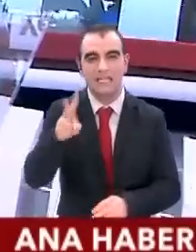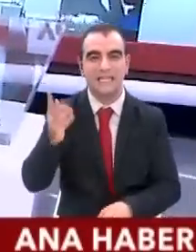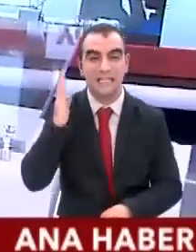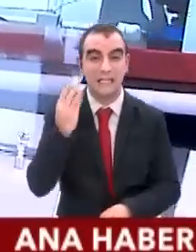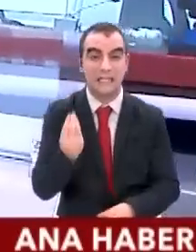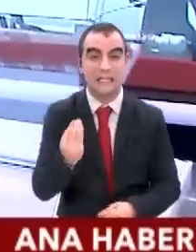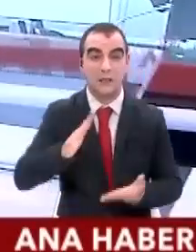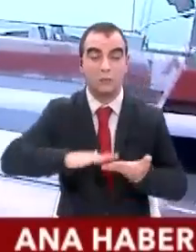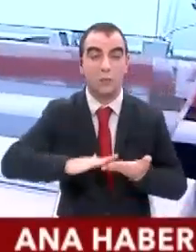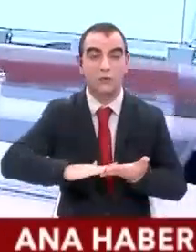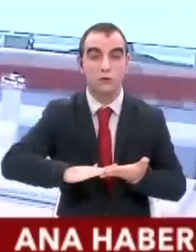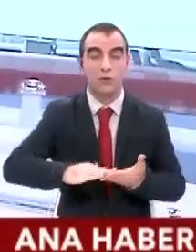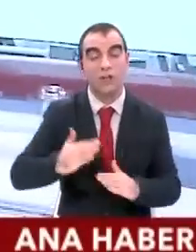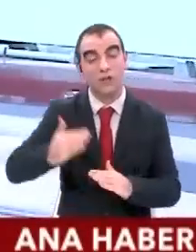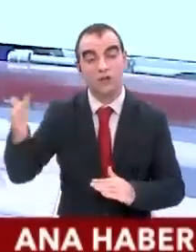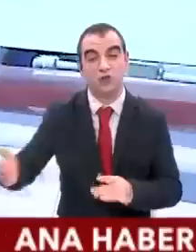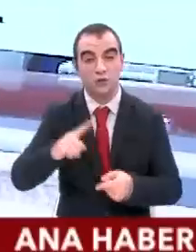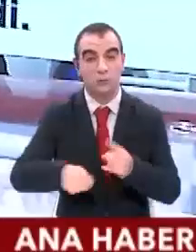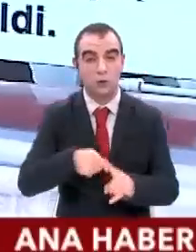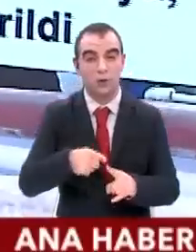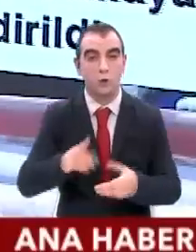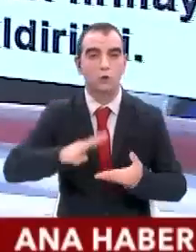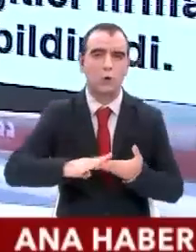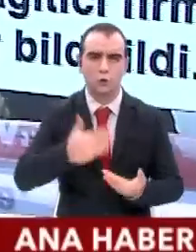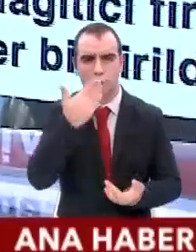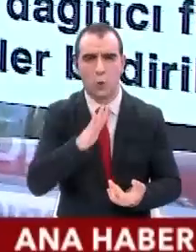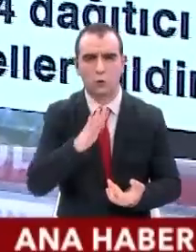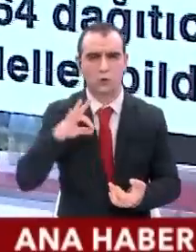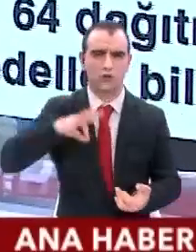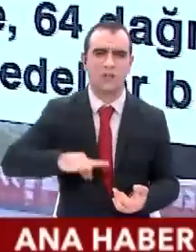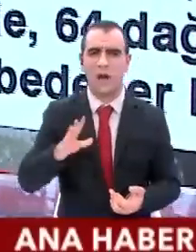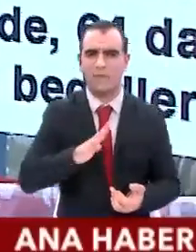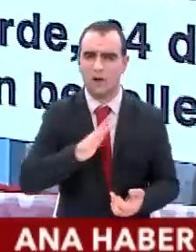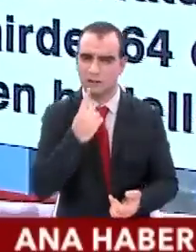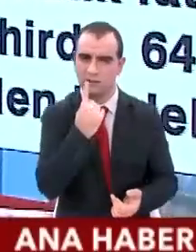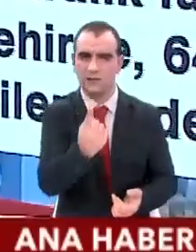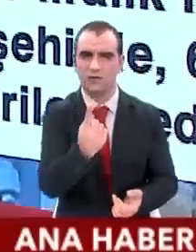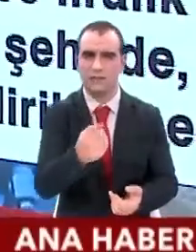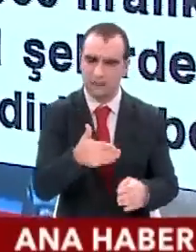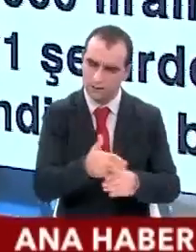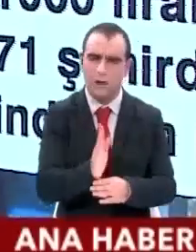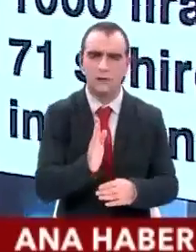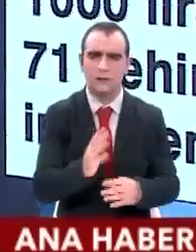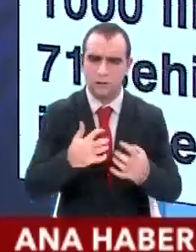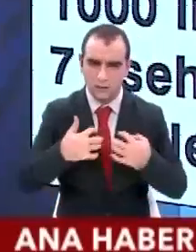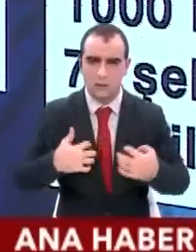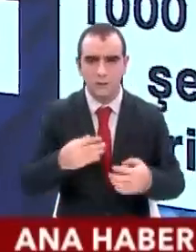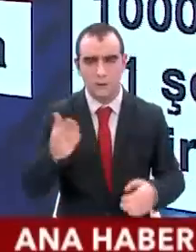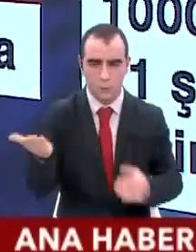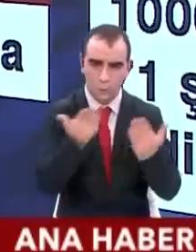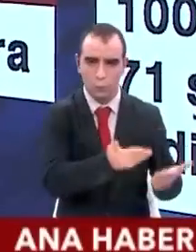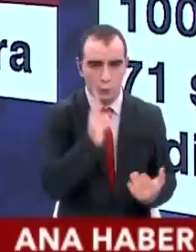Şimdi dış politikada dostluk falan yoktur menfaatler vardır diyeceksiniz haklıs Buyurun